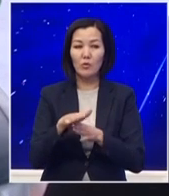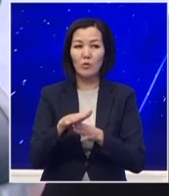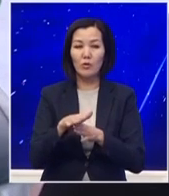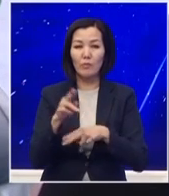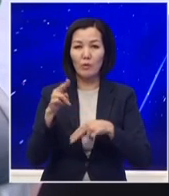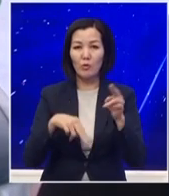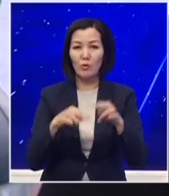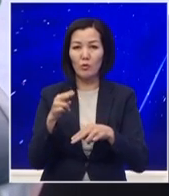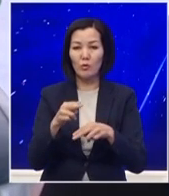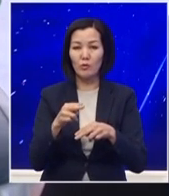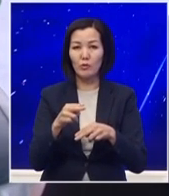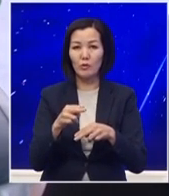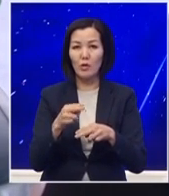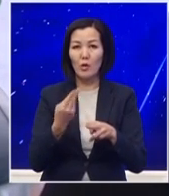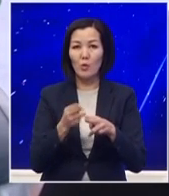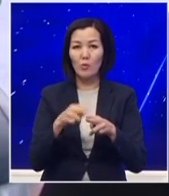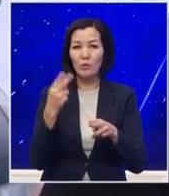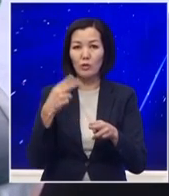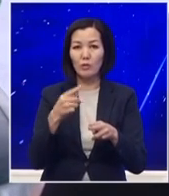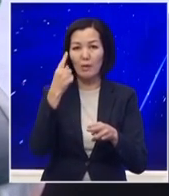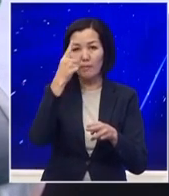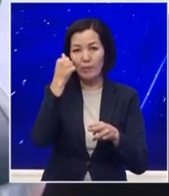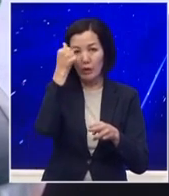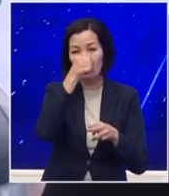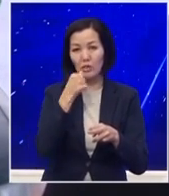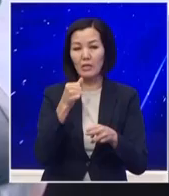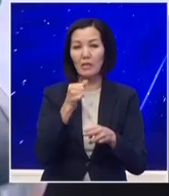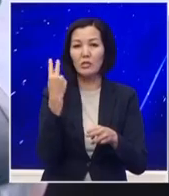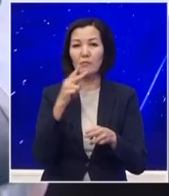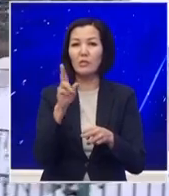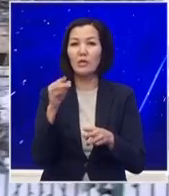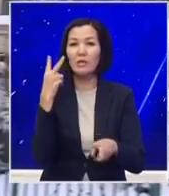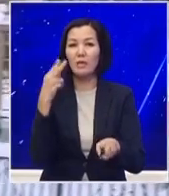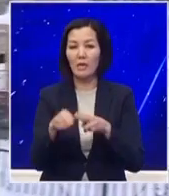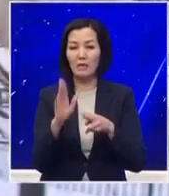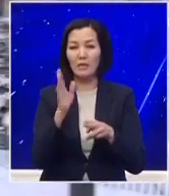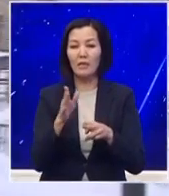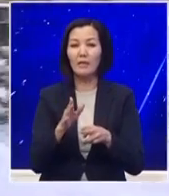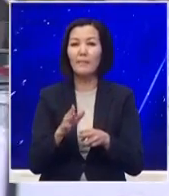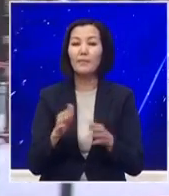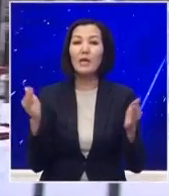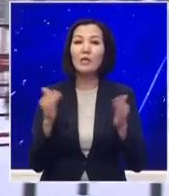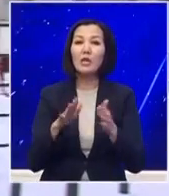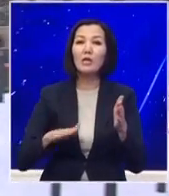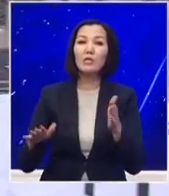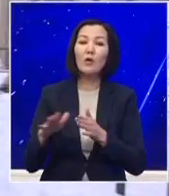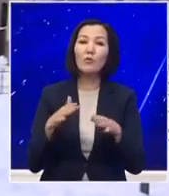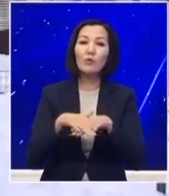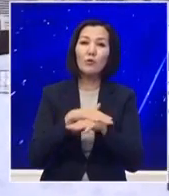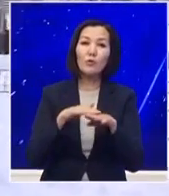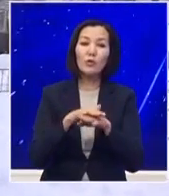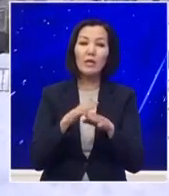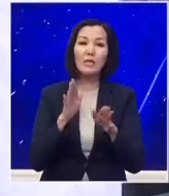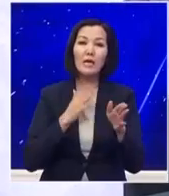жұмыстары осы ағымды жылдың 20-шы қаңтарына дейін толығымен аяқталады. Бозторғай шағын ауданының кішкене тұрғындары да